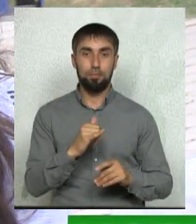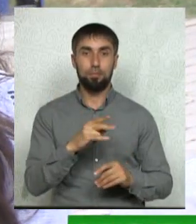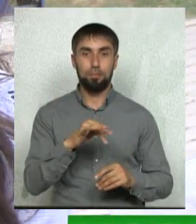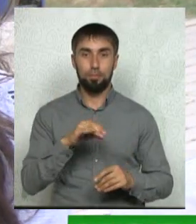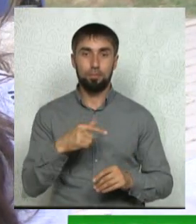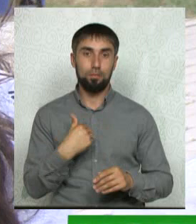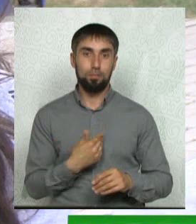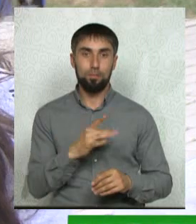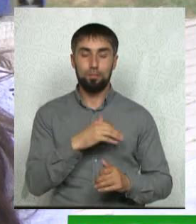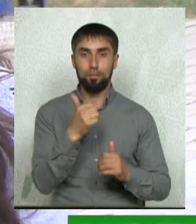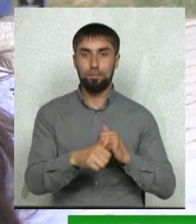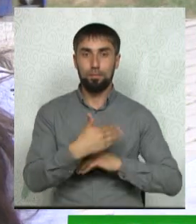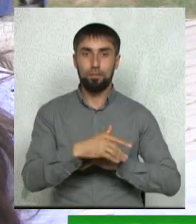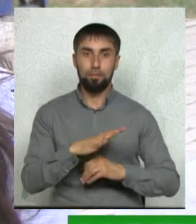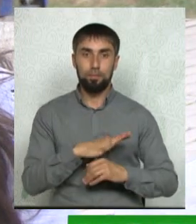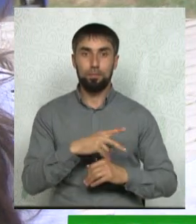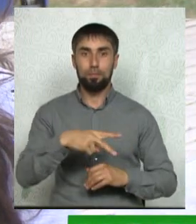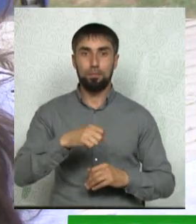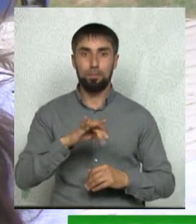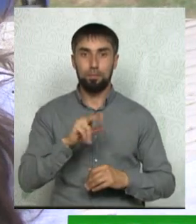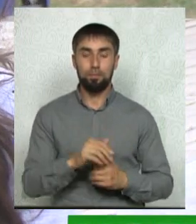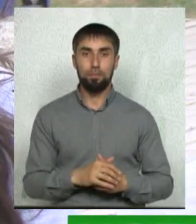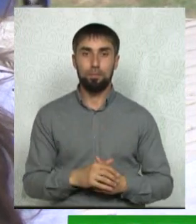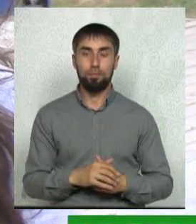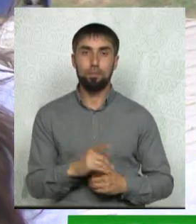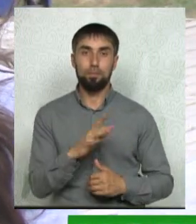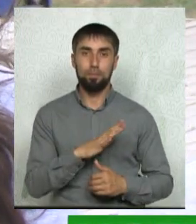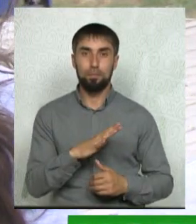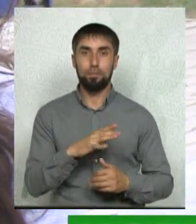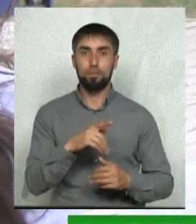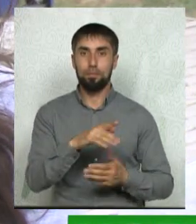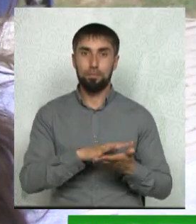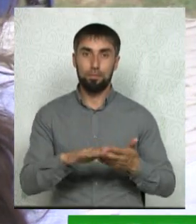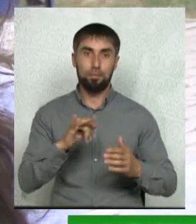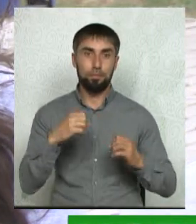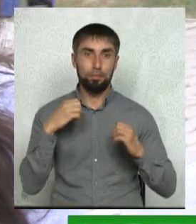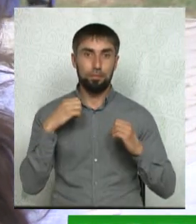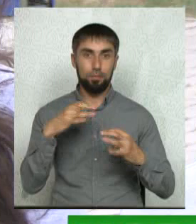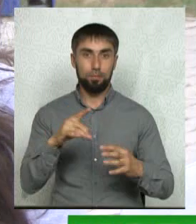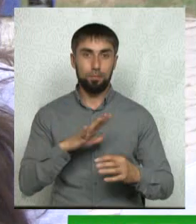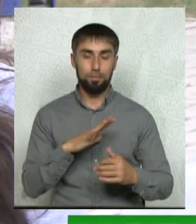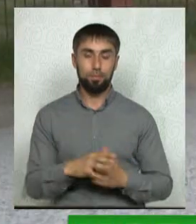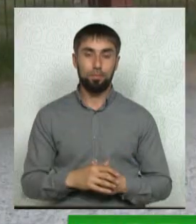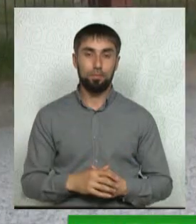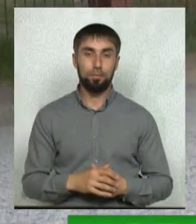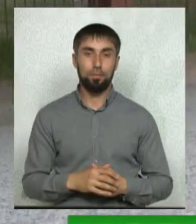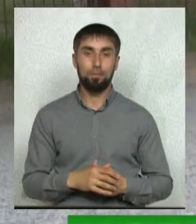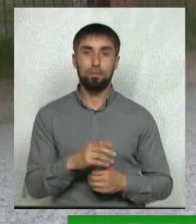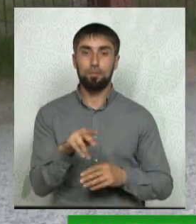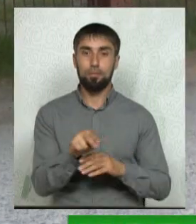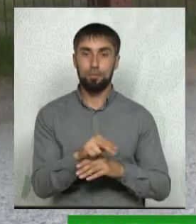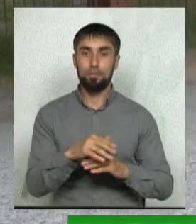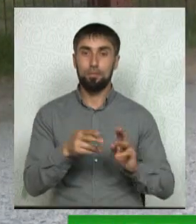хочу, чтобы на каждых улицах были лавочки, чтобы улицы были сами чистые, было освещение.